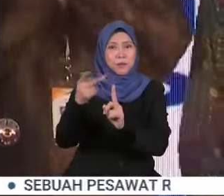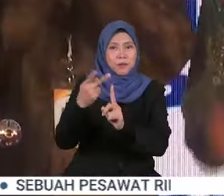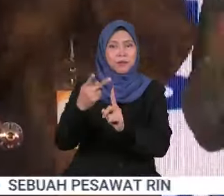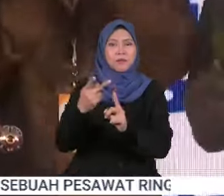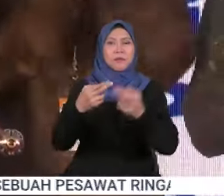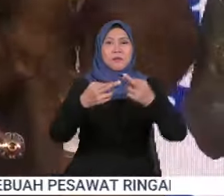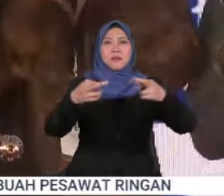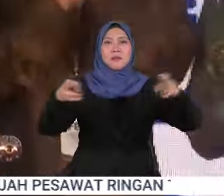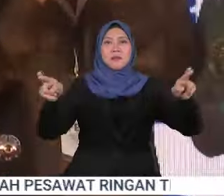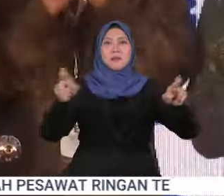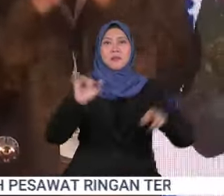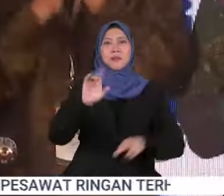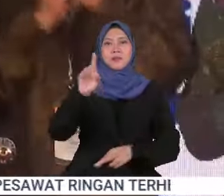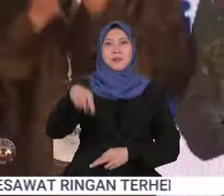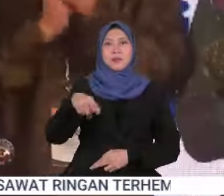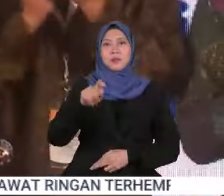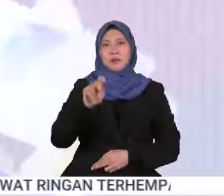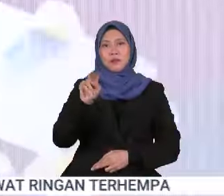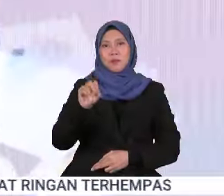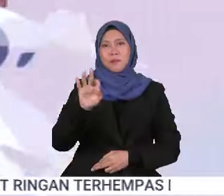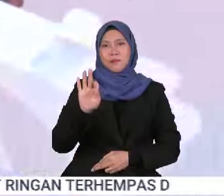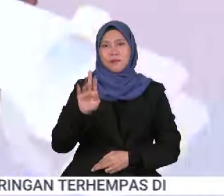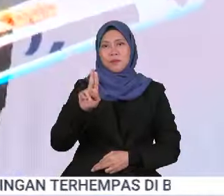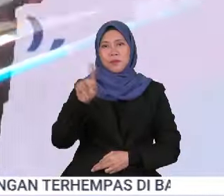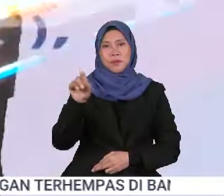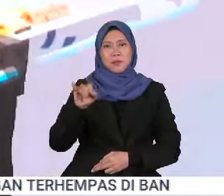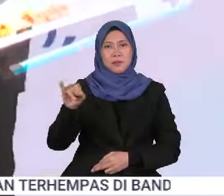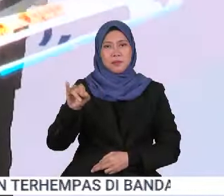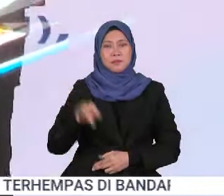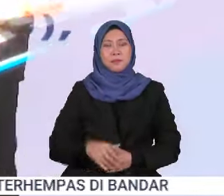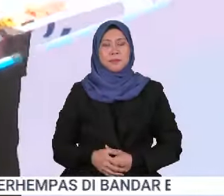dirasmikan oleh Yang di-Pertuan Negeri, Tun Ahmad Fusi Abdul Razak.